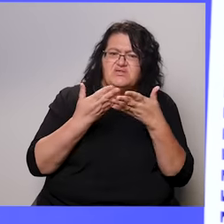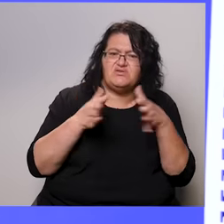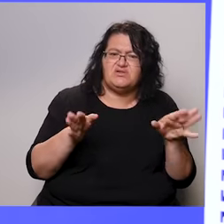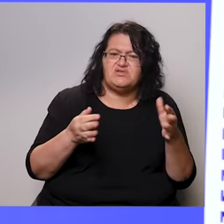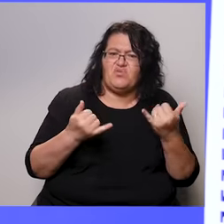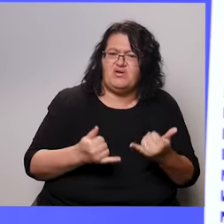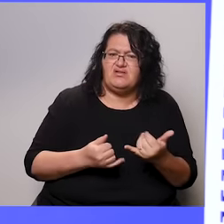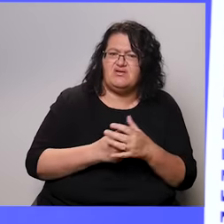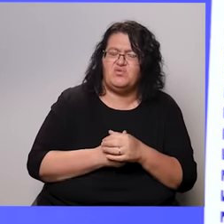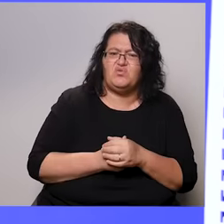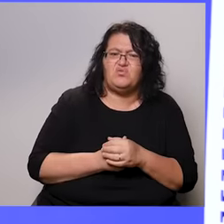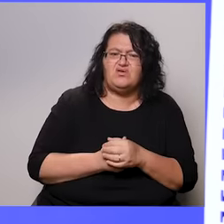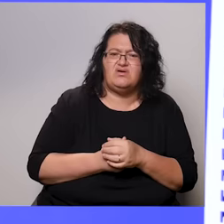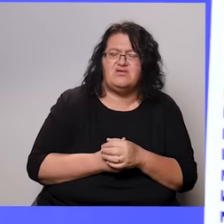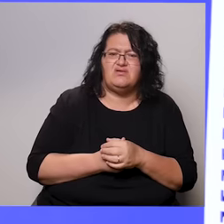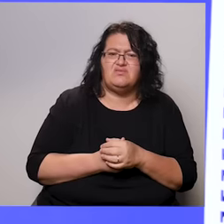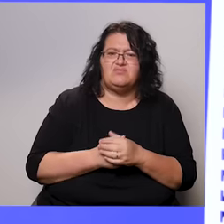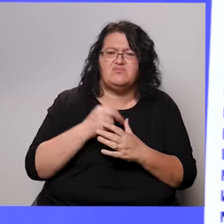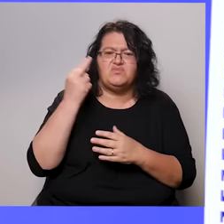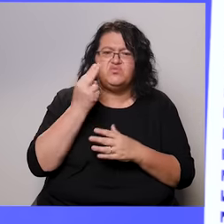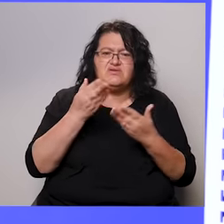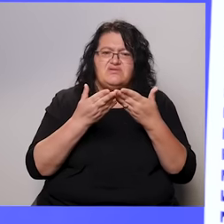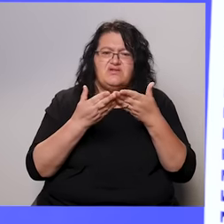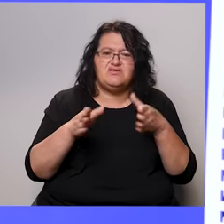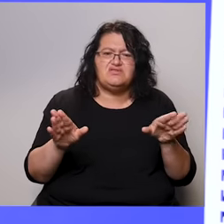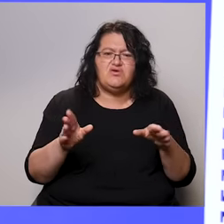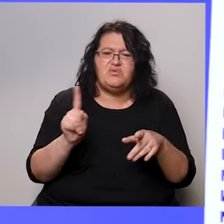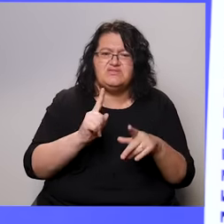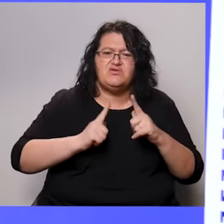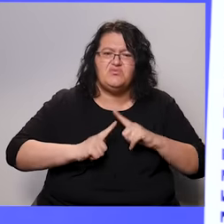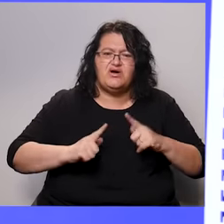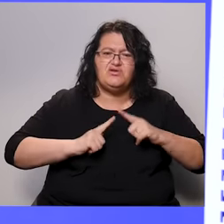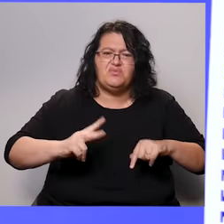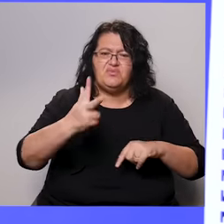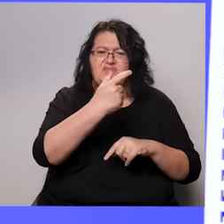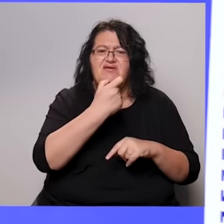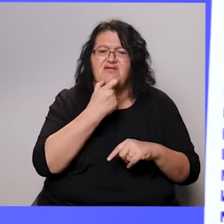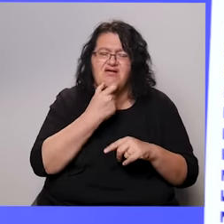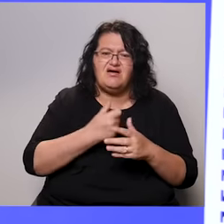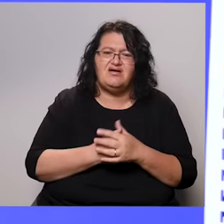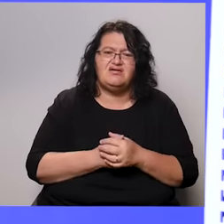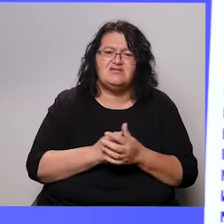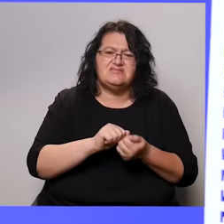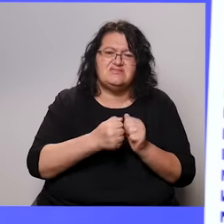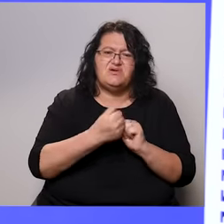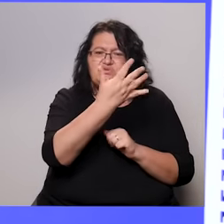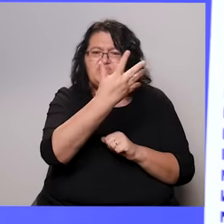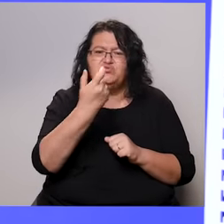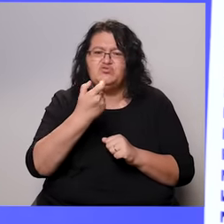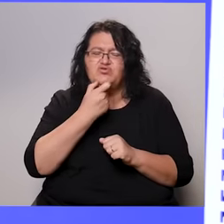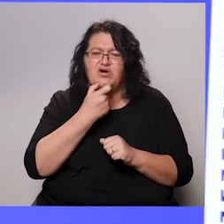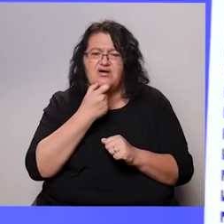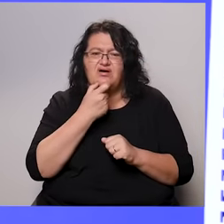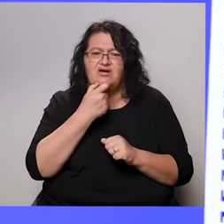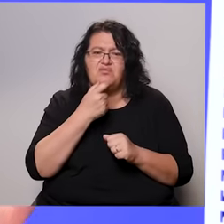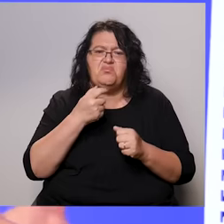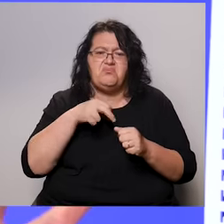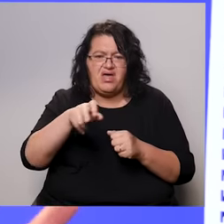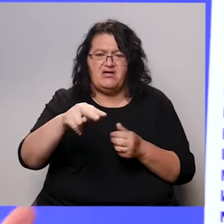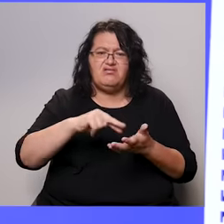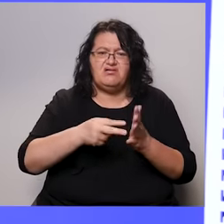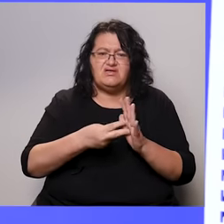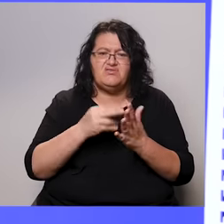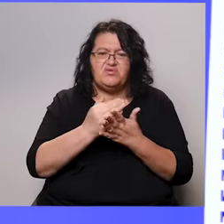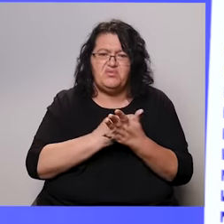asta. Dumnezeu ne-a descoperit să nu mai așteptăm 3 ani sau 5 ani. Merg, rezolv problema și